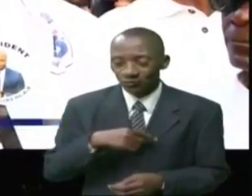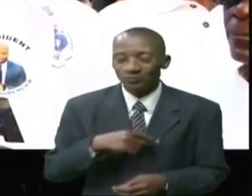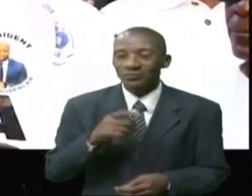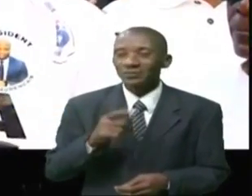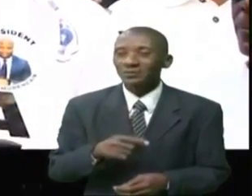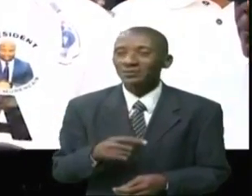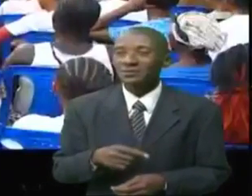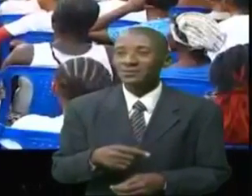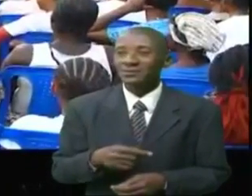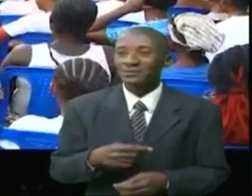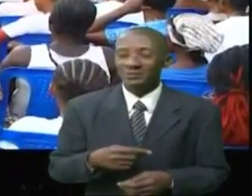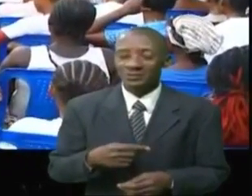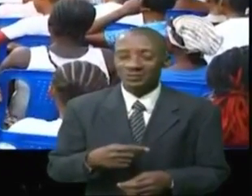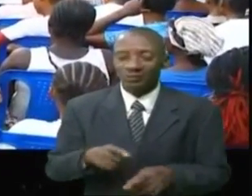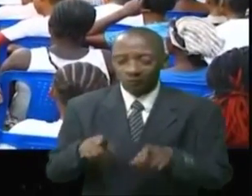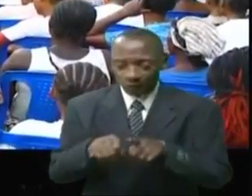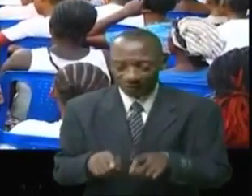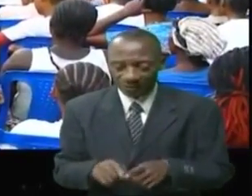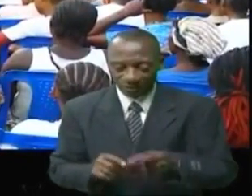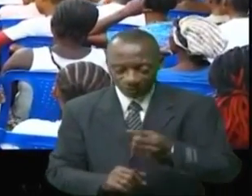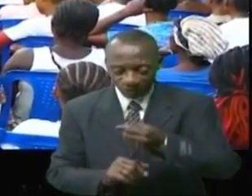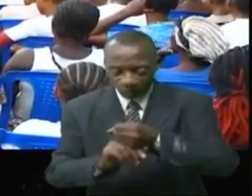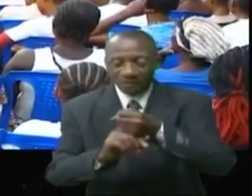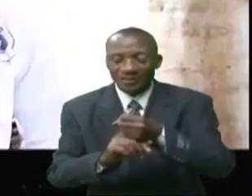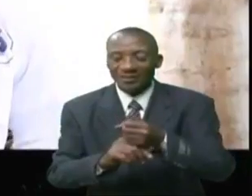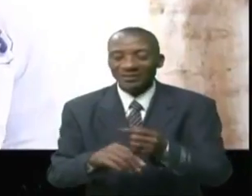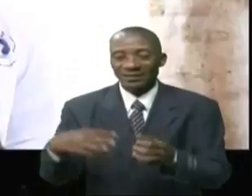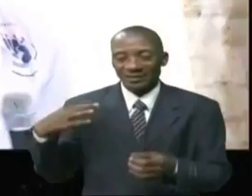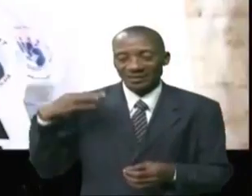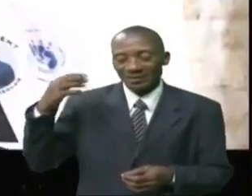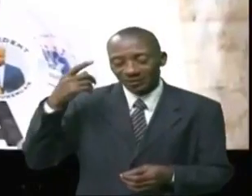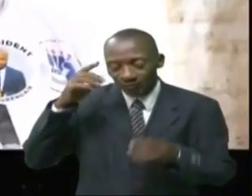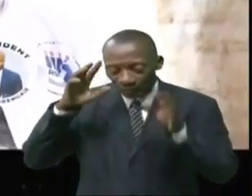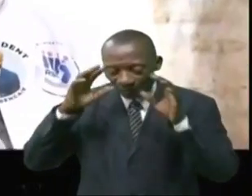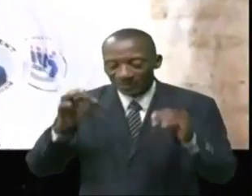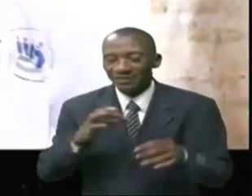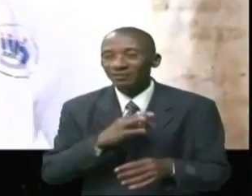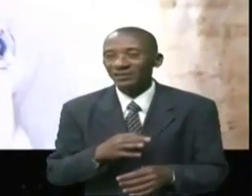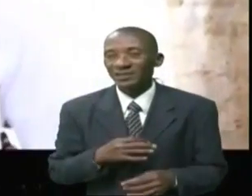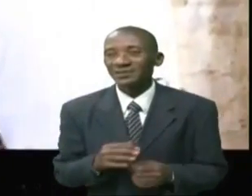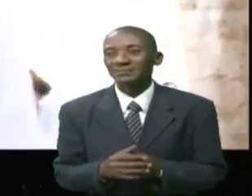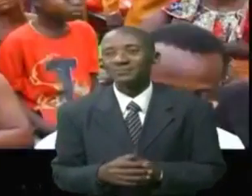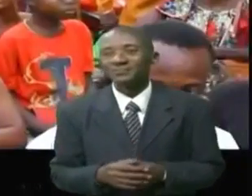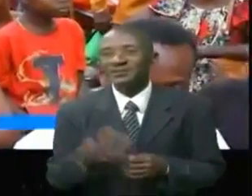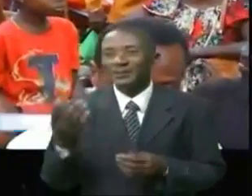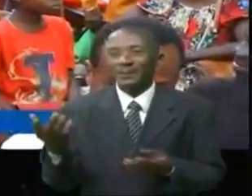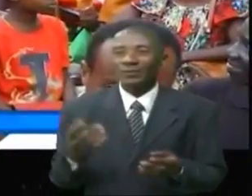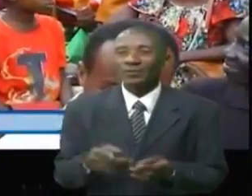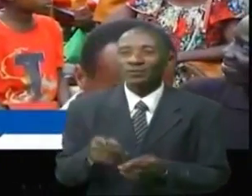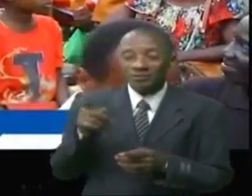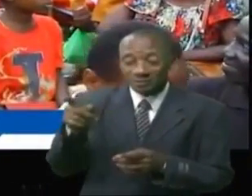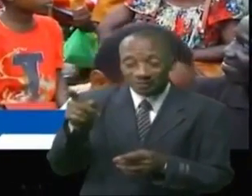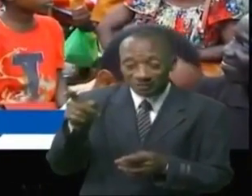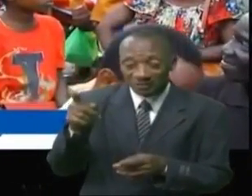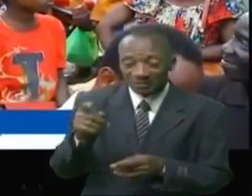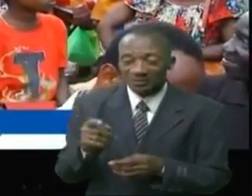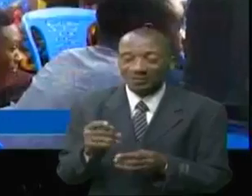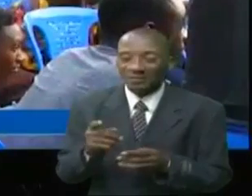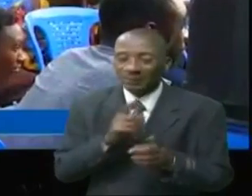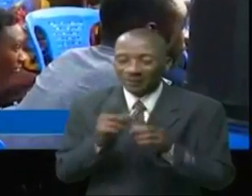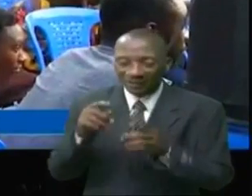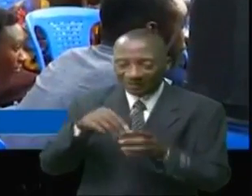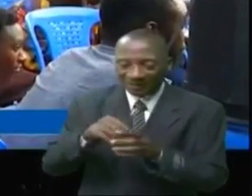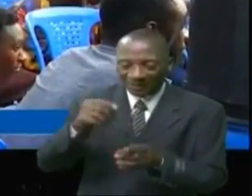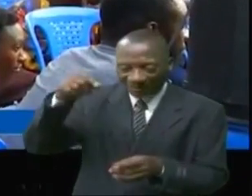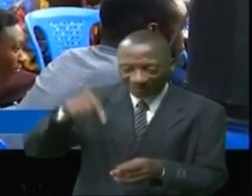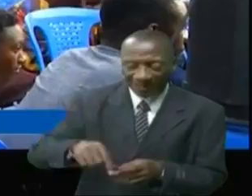20 décembre prochain. Matadi Mayo, cellule antenne et d'autres de l'UDPS Mungafula ont reçu la visite de ces